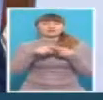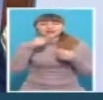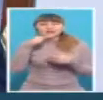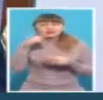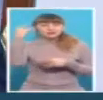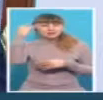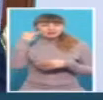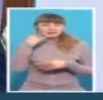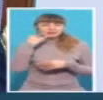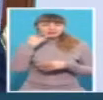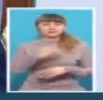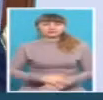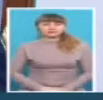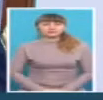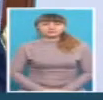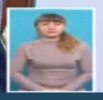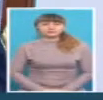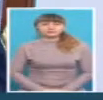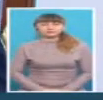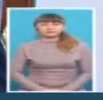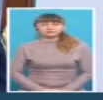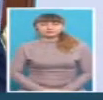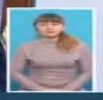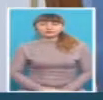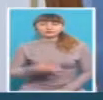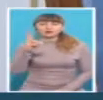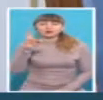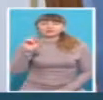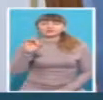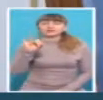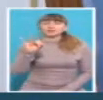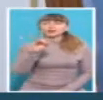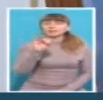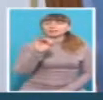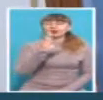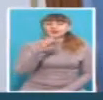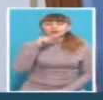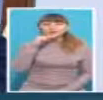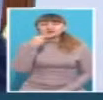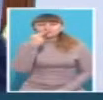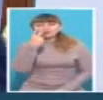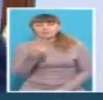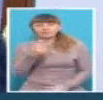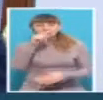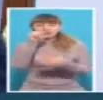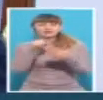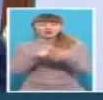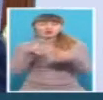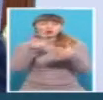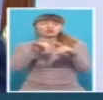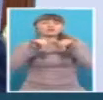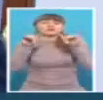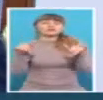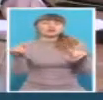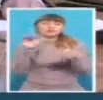қабылдауда тараптар көршілес елдердің сан саладағы байланыстарын айшықтап, алдағы жоспарларды пысықтады. Сондай-ақ Еуразиялық экономикалық одақ,